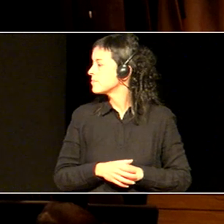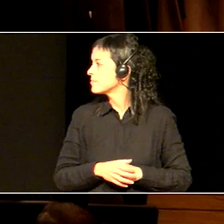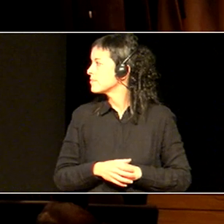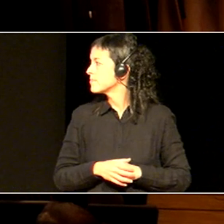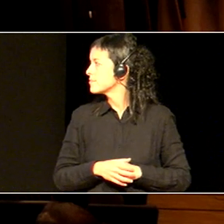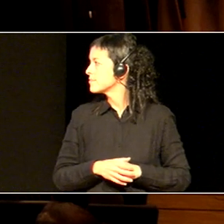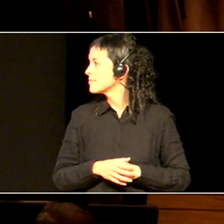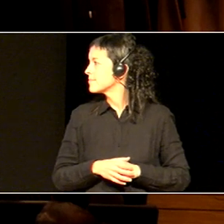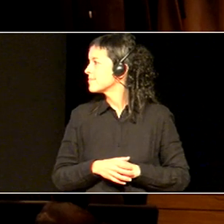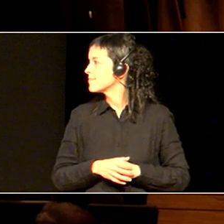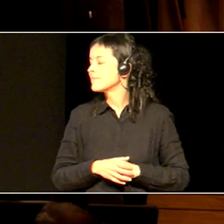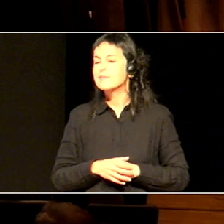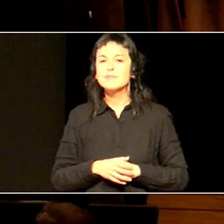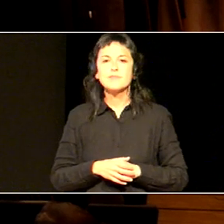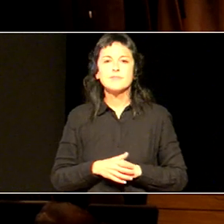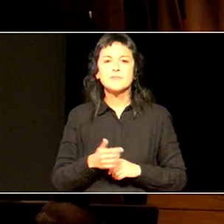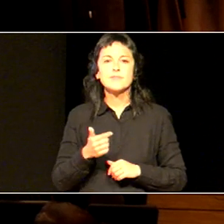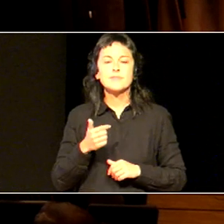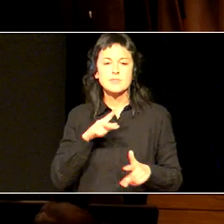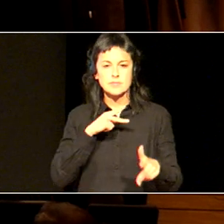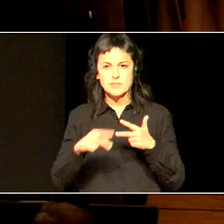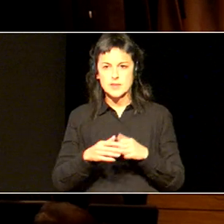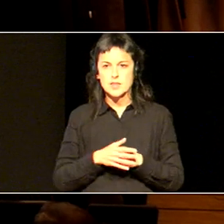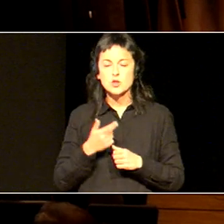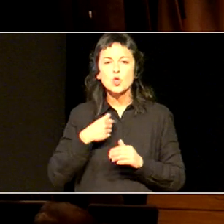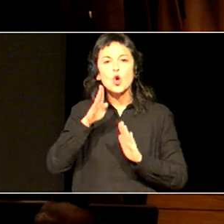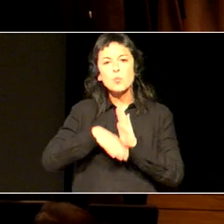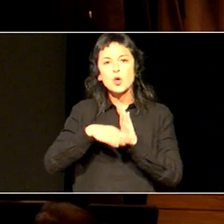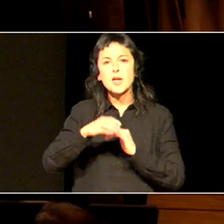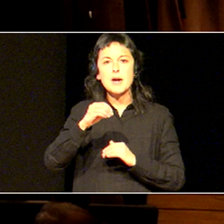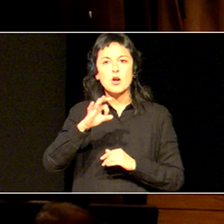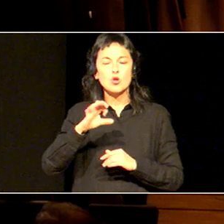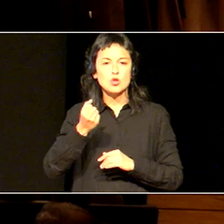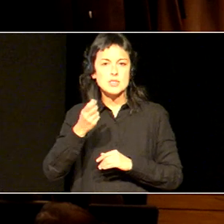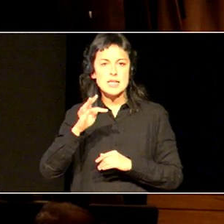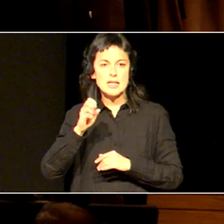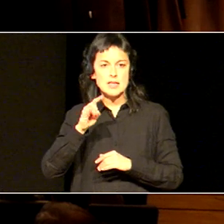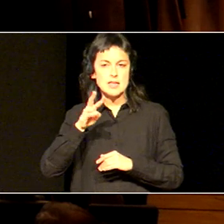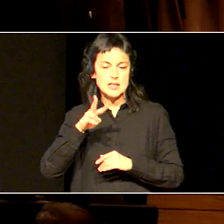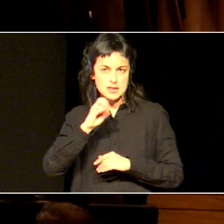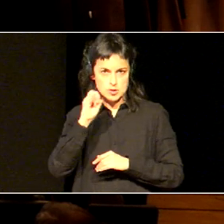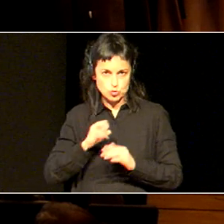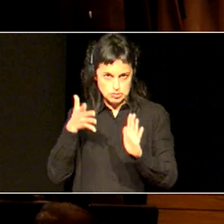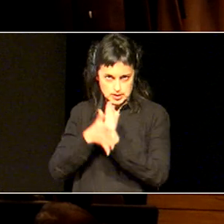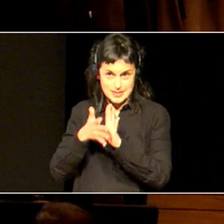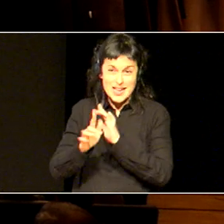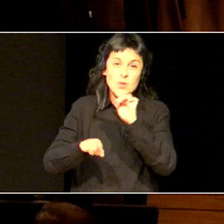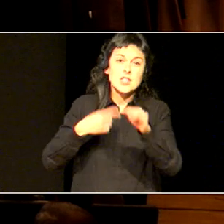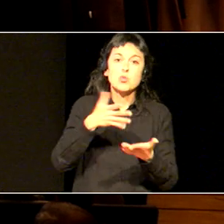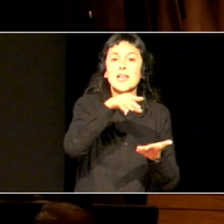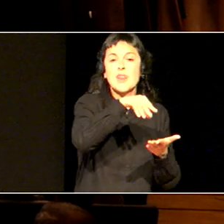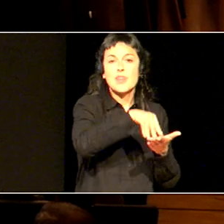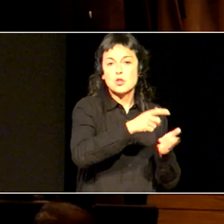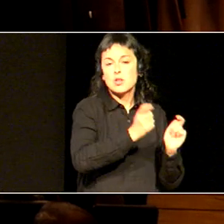Bueno, nik apur bat azalduko dut, ostatuz programa zertan datzan eta gero zehaztuko dugu apur bete, solo arte ikastetxean.